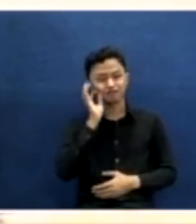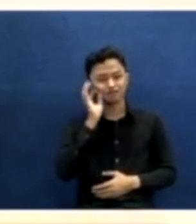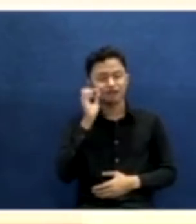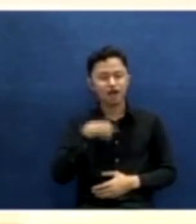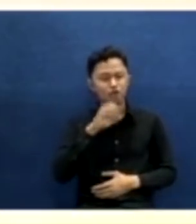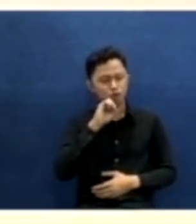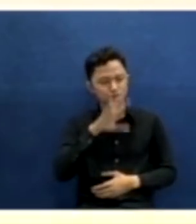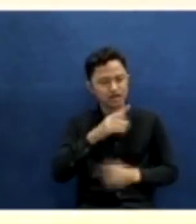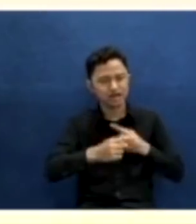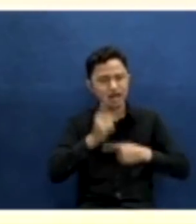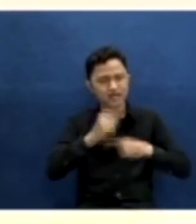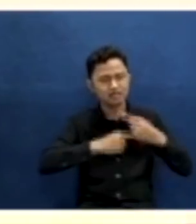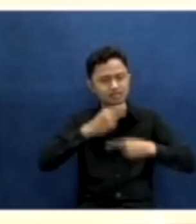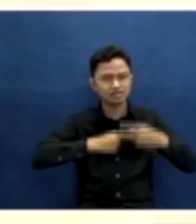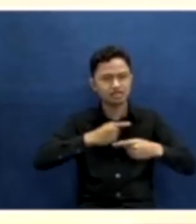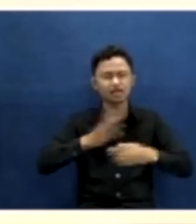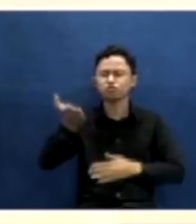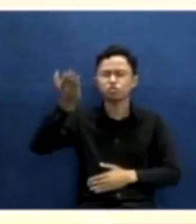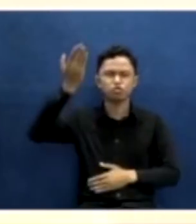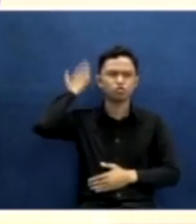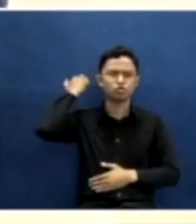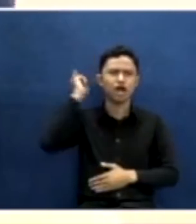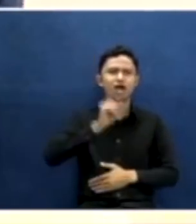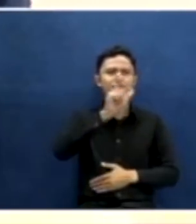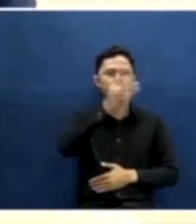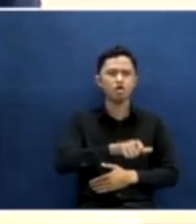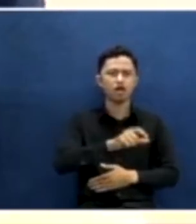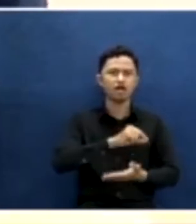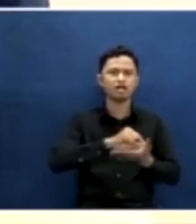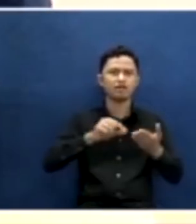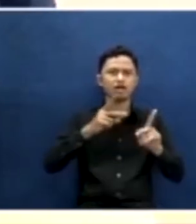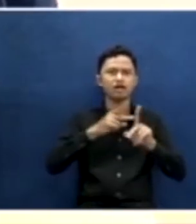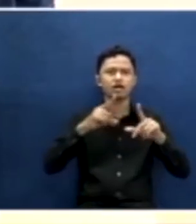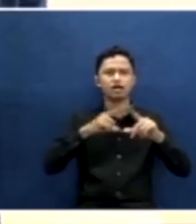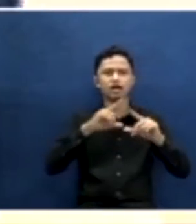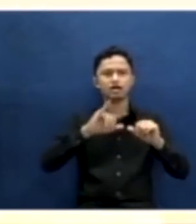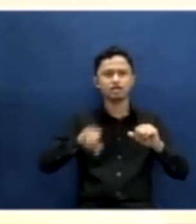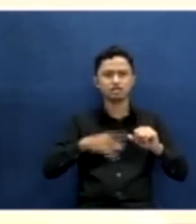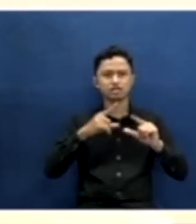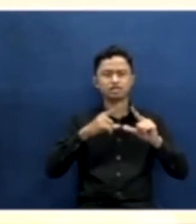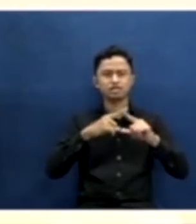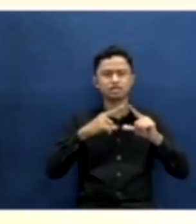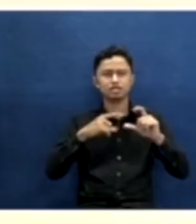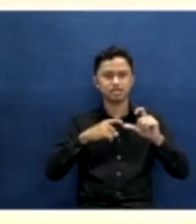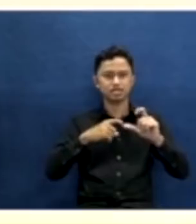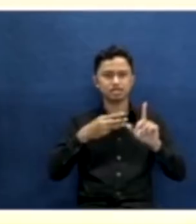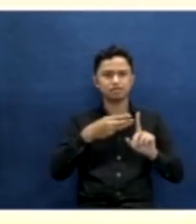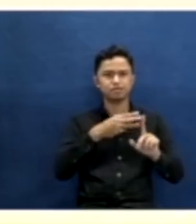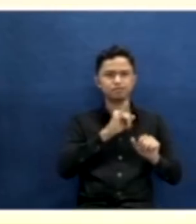sampaikan sebuah kisah saja sejak sejarah ada sebuah orang yang bernama hajjaj bin Yusuf Hai